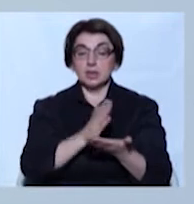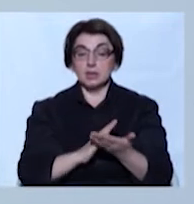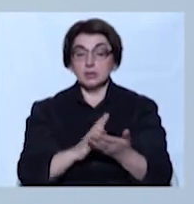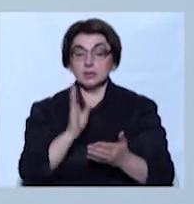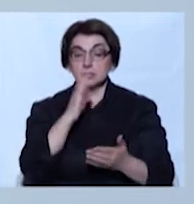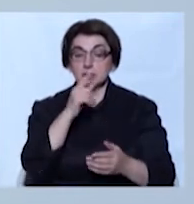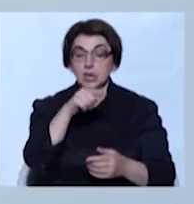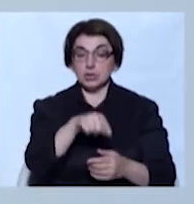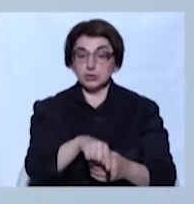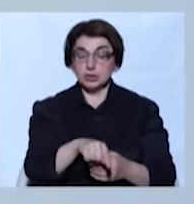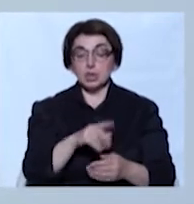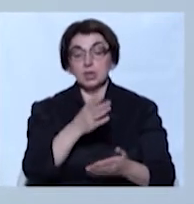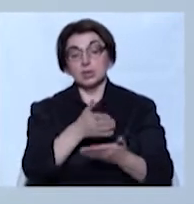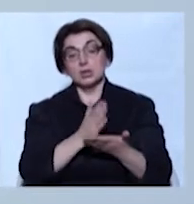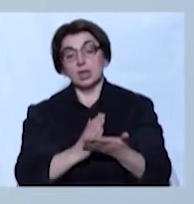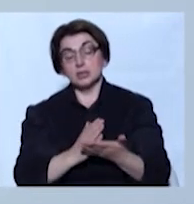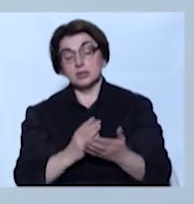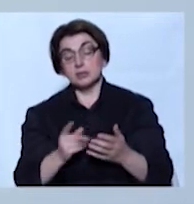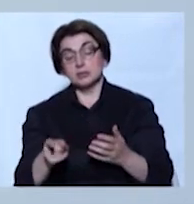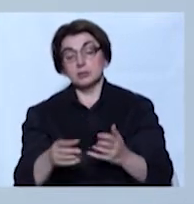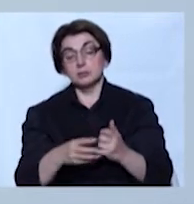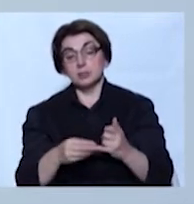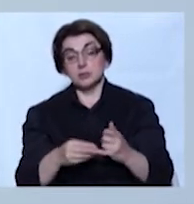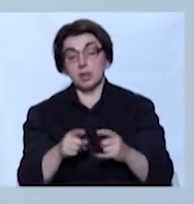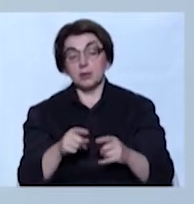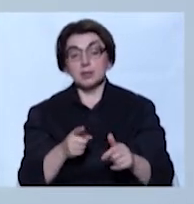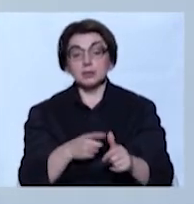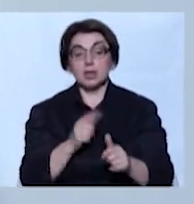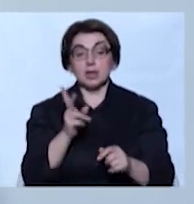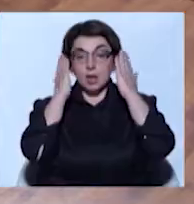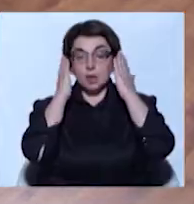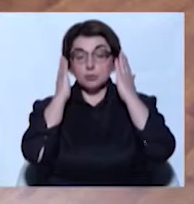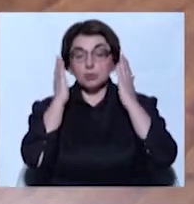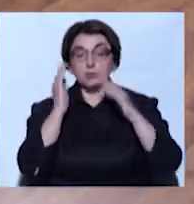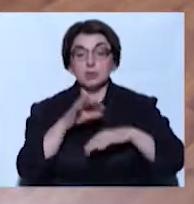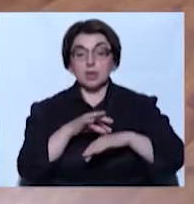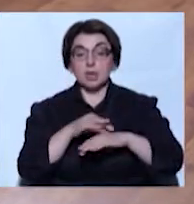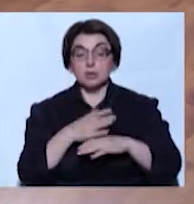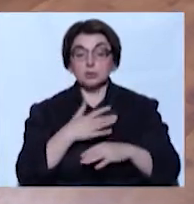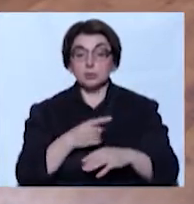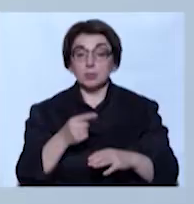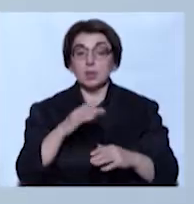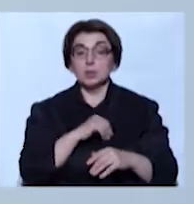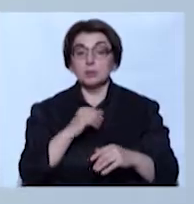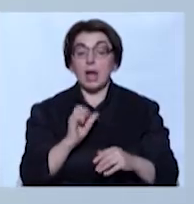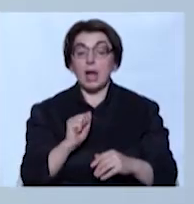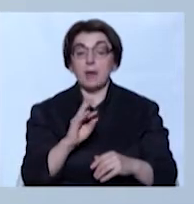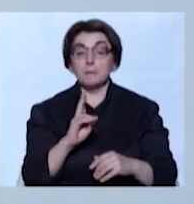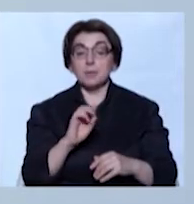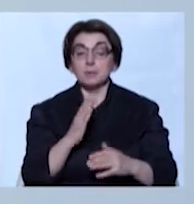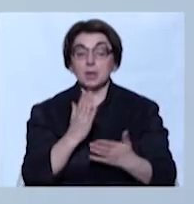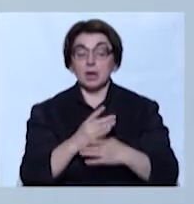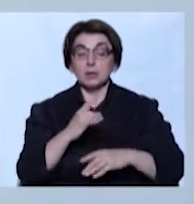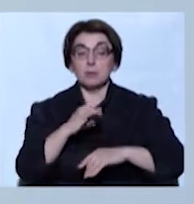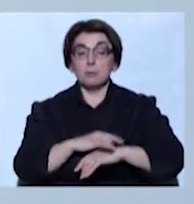ხმელეთზე. და მათ წყალხმელეთა ცხოველებს, ანუ ამფიბიებს უწოდებენ. ამფიბიაა მაგალითად